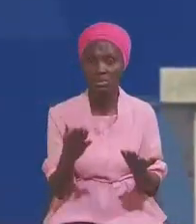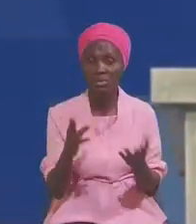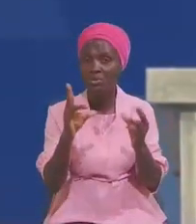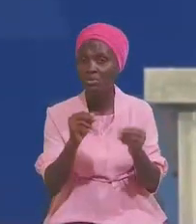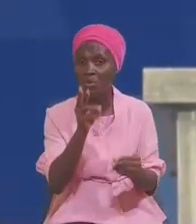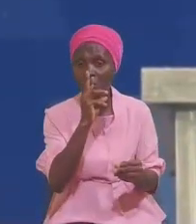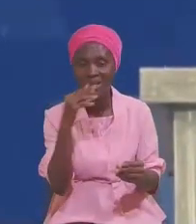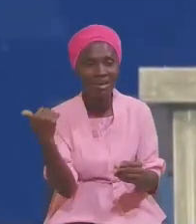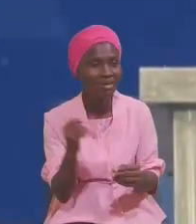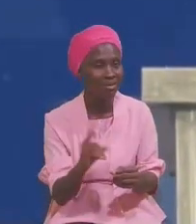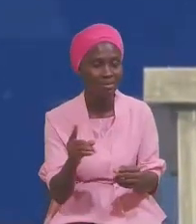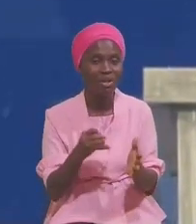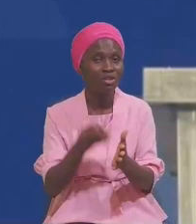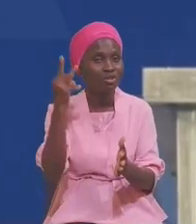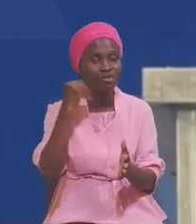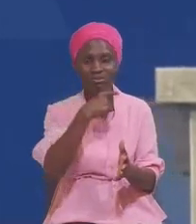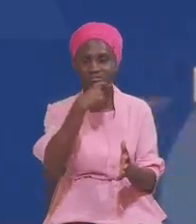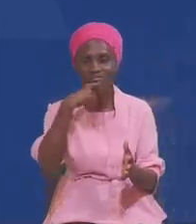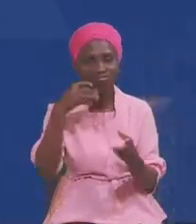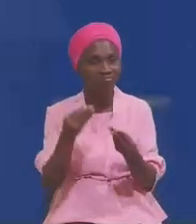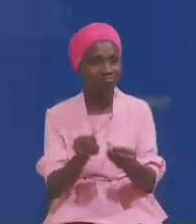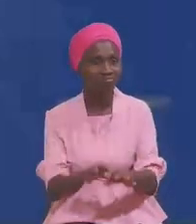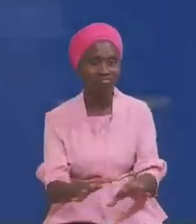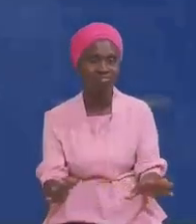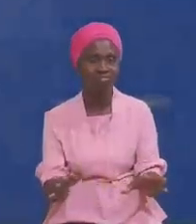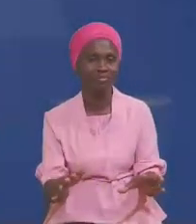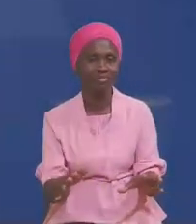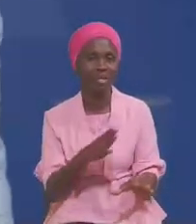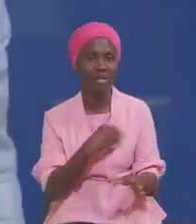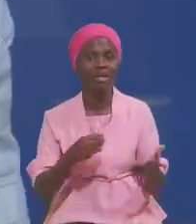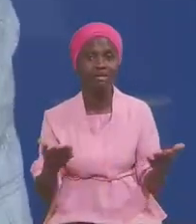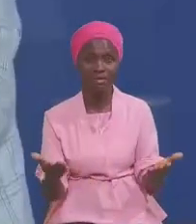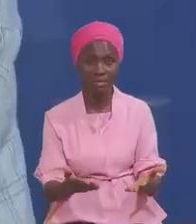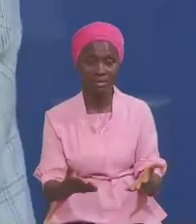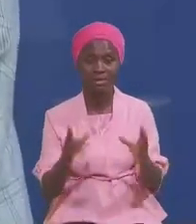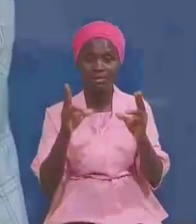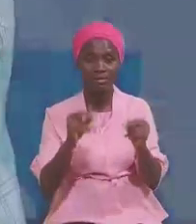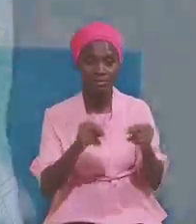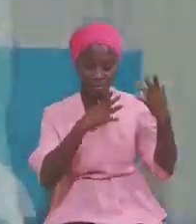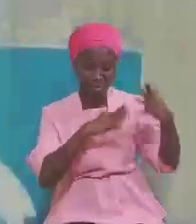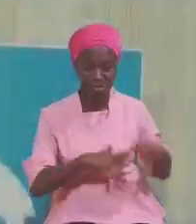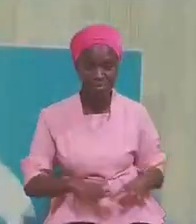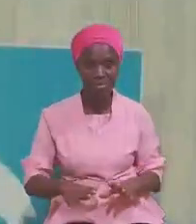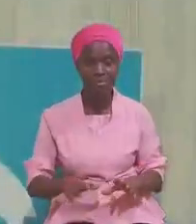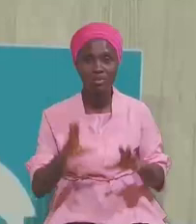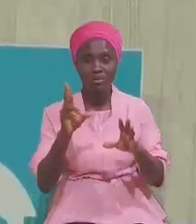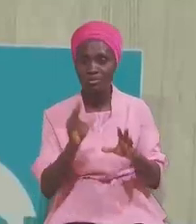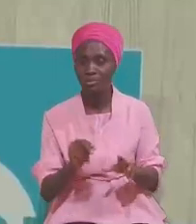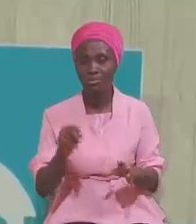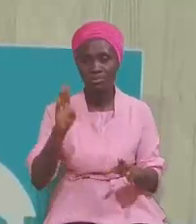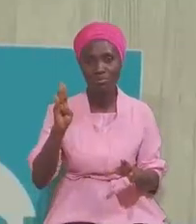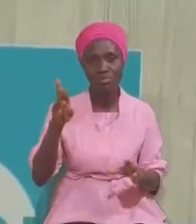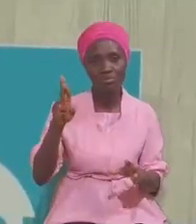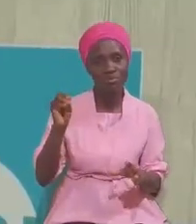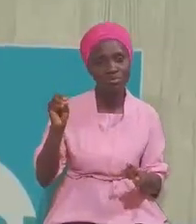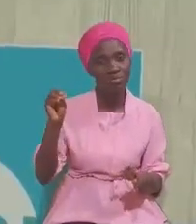Il n'y a pas d'eau quelque part. C'était un lieu aride, un désert, pas de rue, pas de torrent. Et